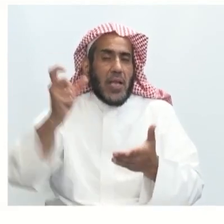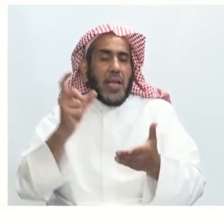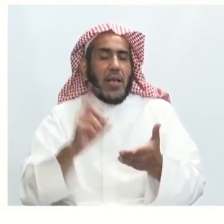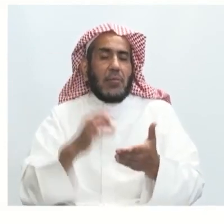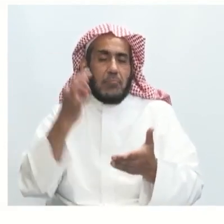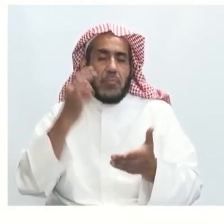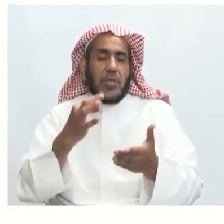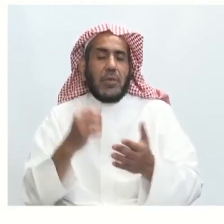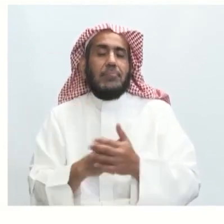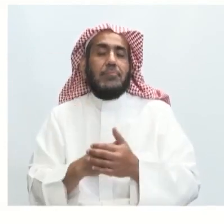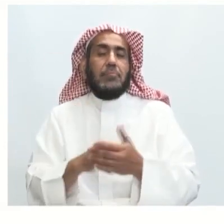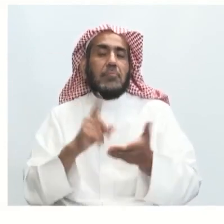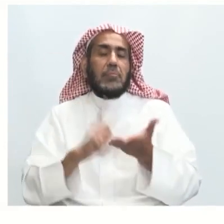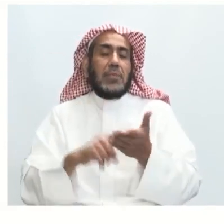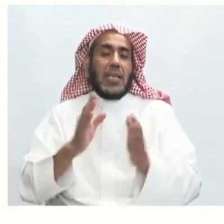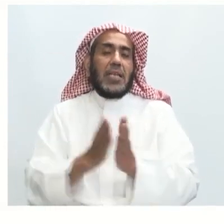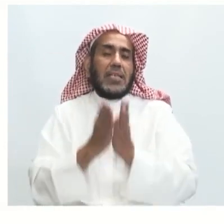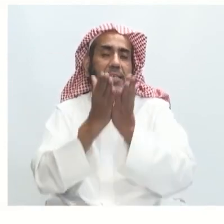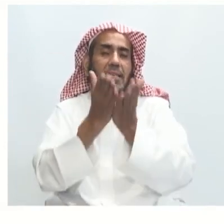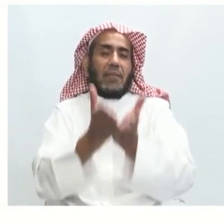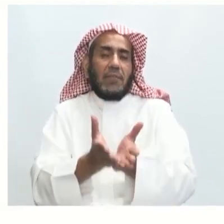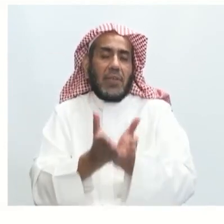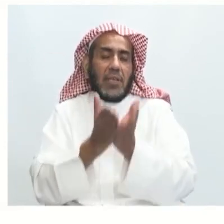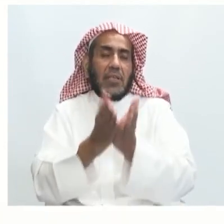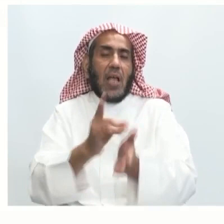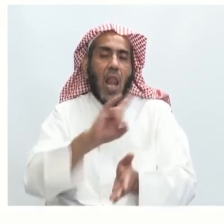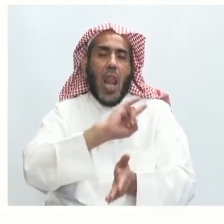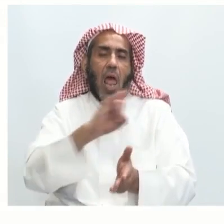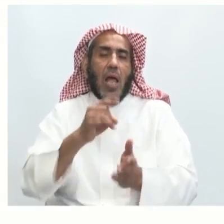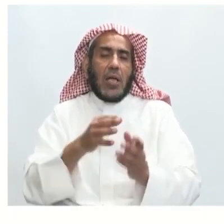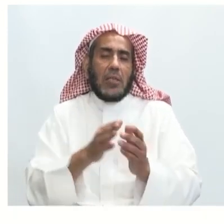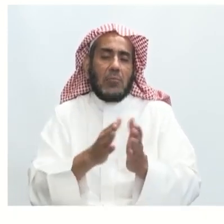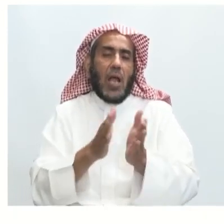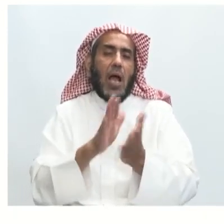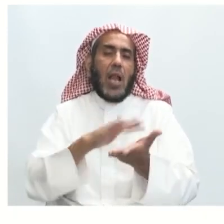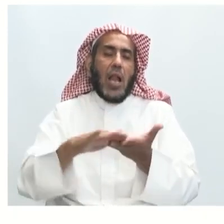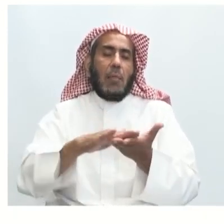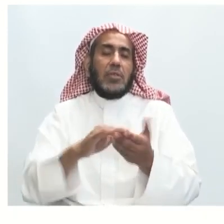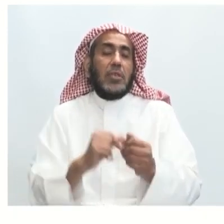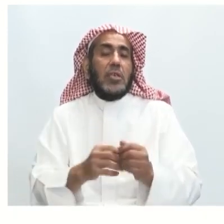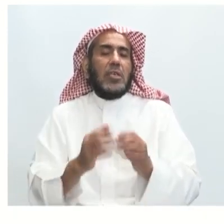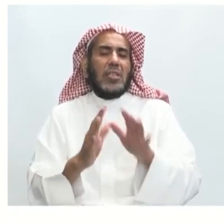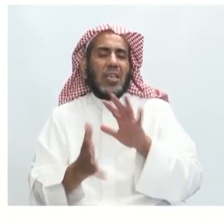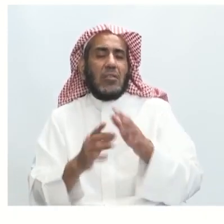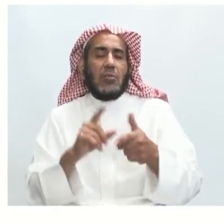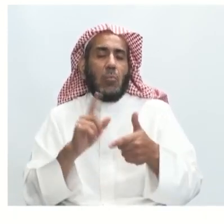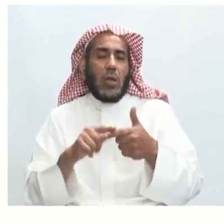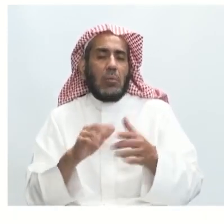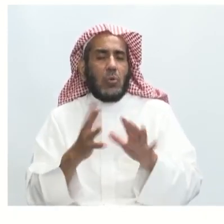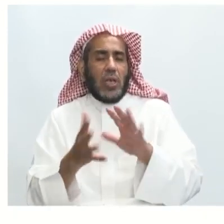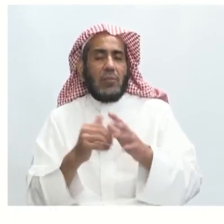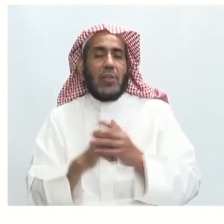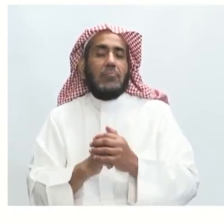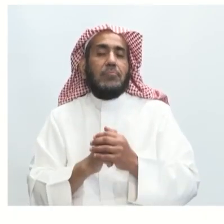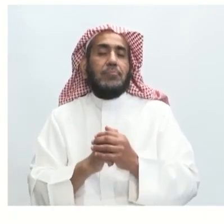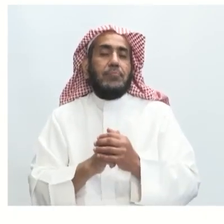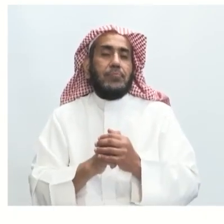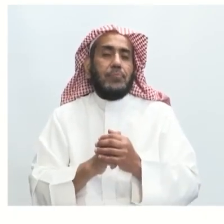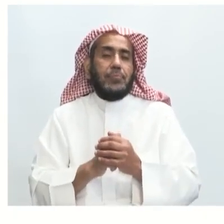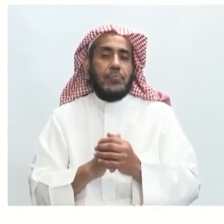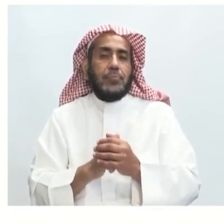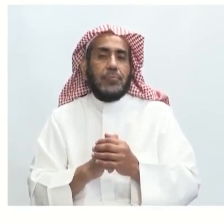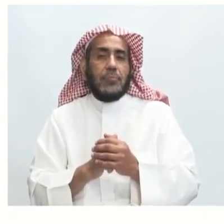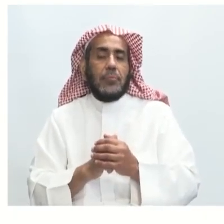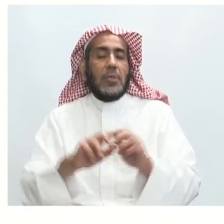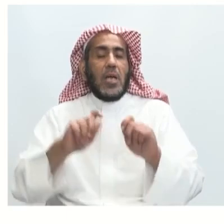ان ان السفينه لا تجري على اليبس هنا تردد المخاطب وشكي في ذلك